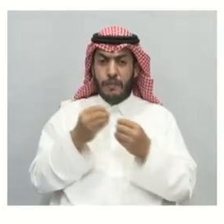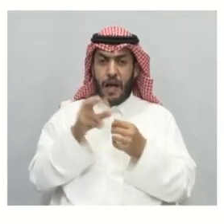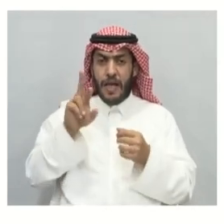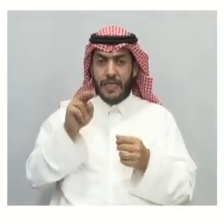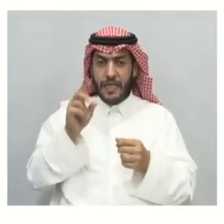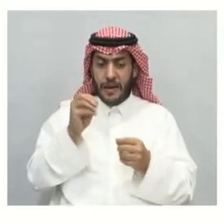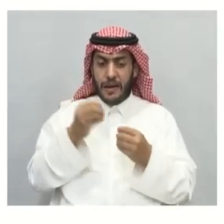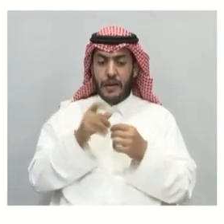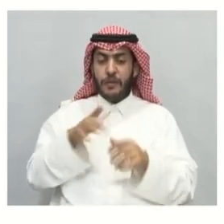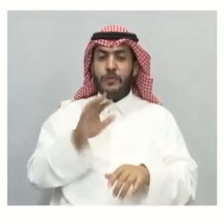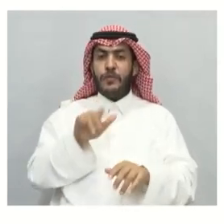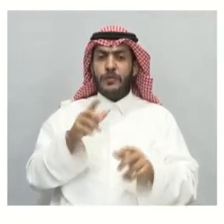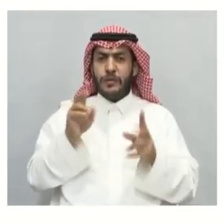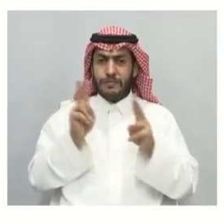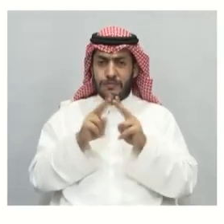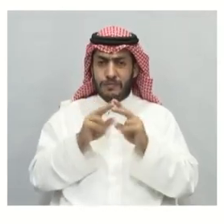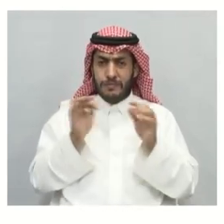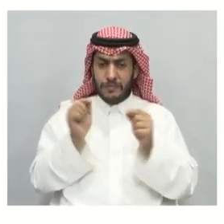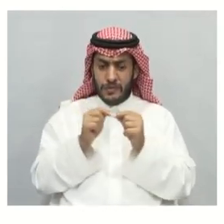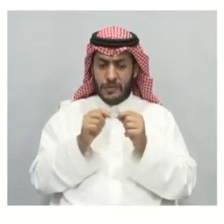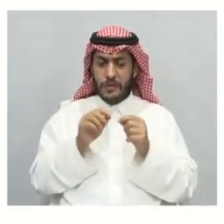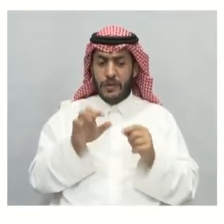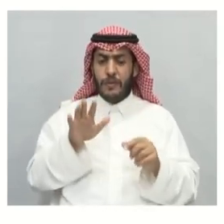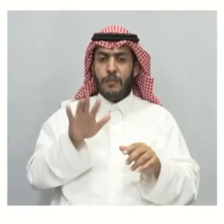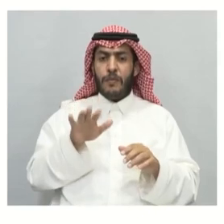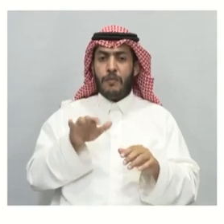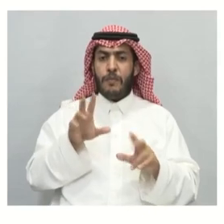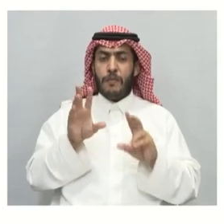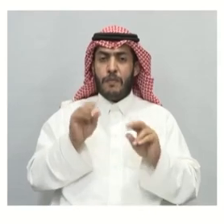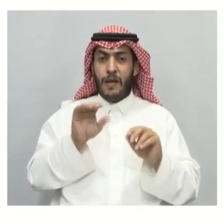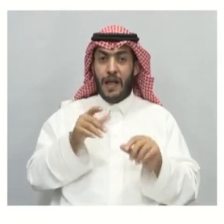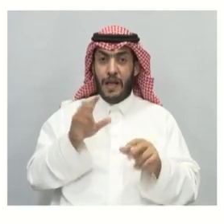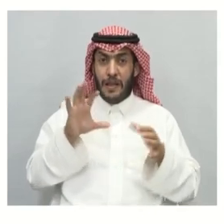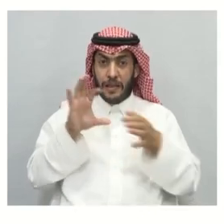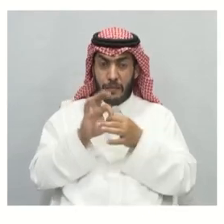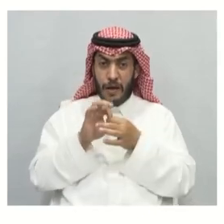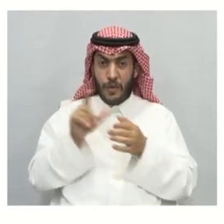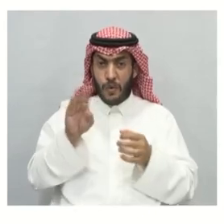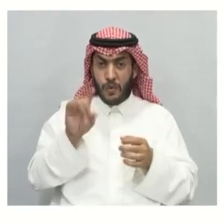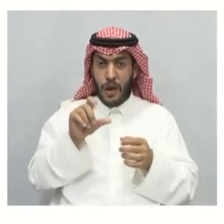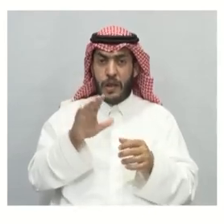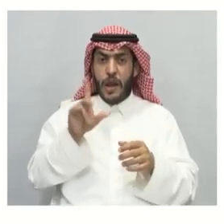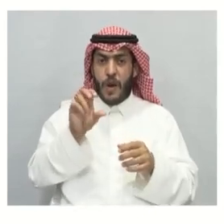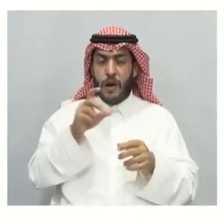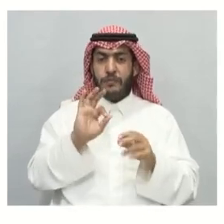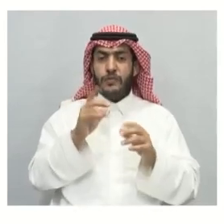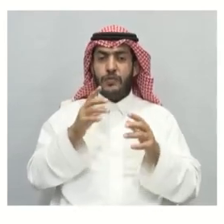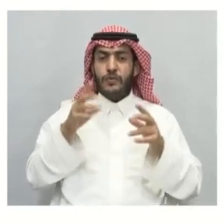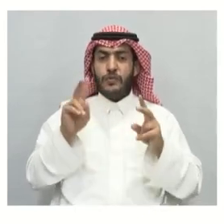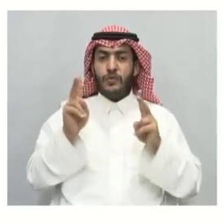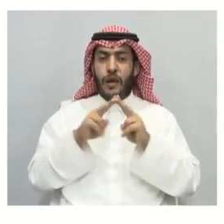خلال التجاذب مع الشحنات الموجبه في النواه بمعنى انه الارتباط اللي موجود بين الالكترونات والنواه عن طريق ايش